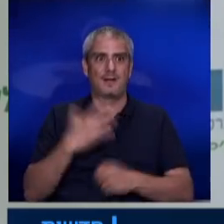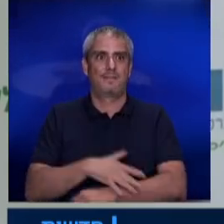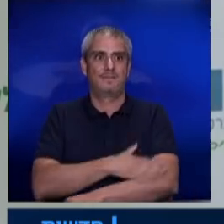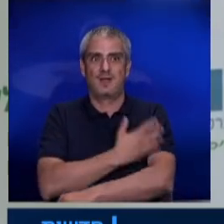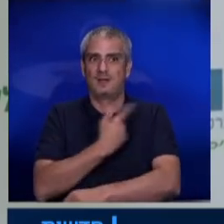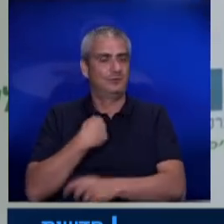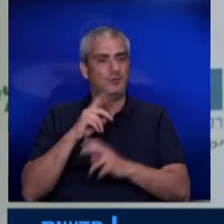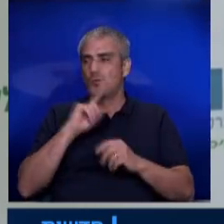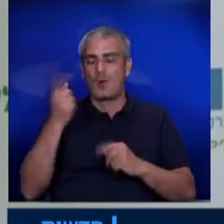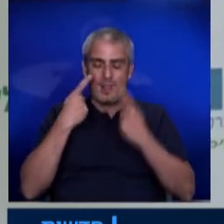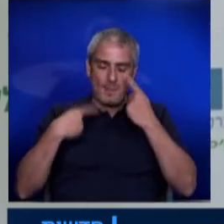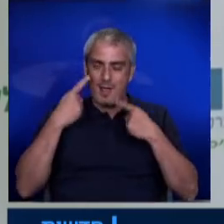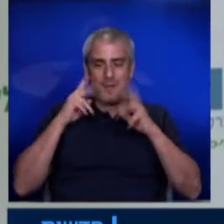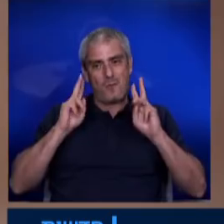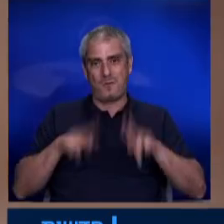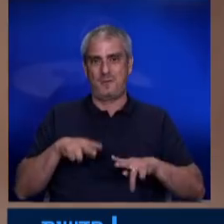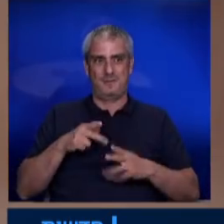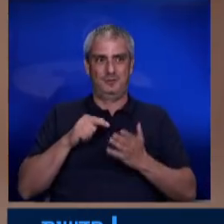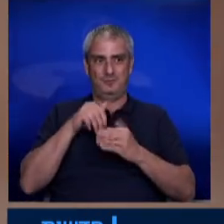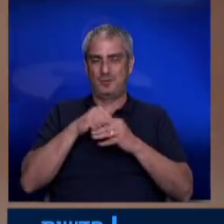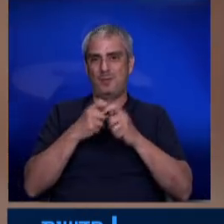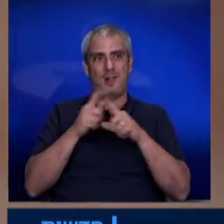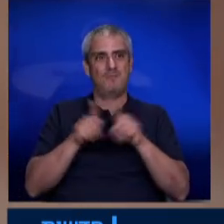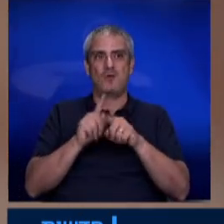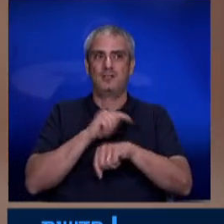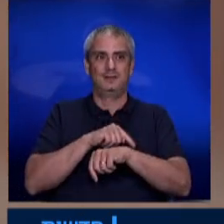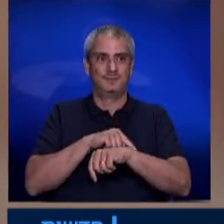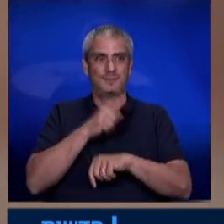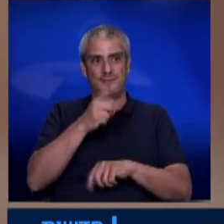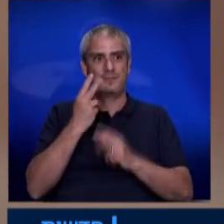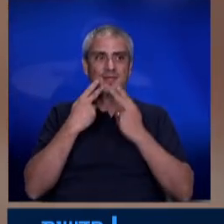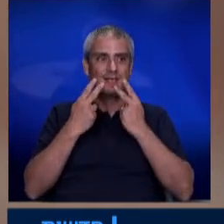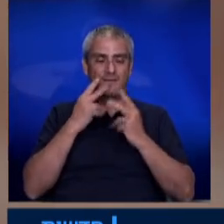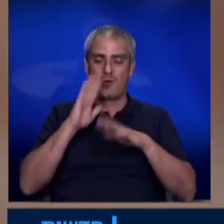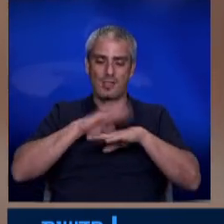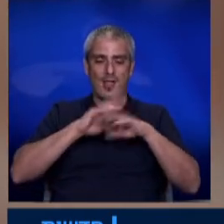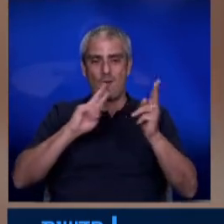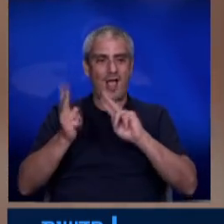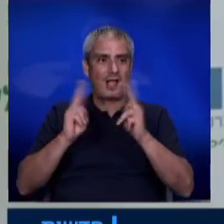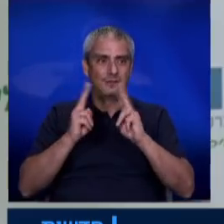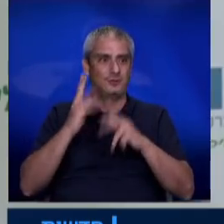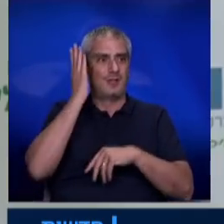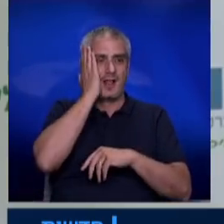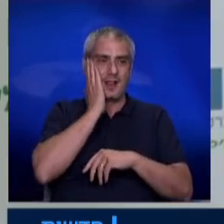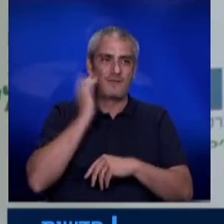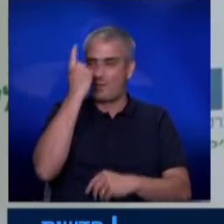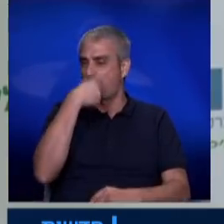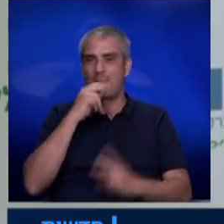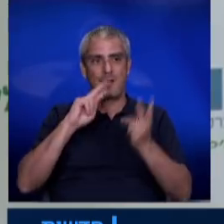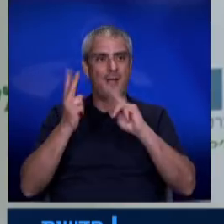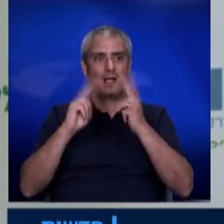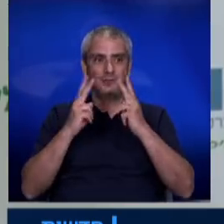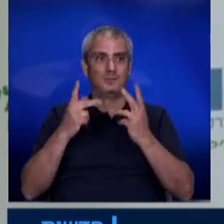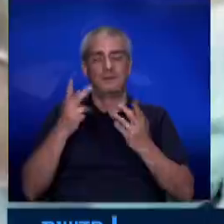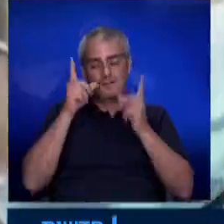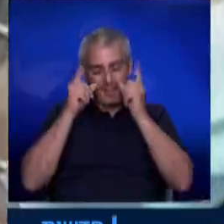יבשה במחלקה באותו הזמן. הן הגיבו, הן נגעו זו בזו, ליטפו את הפנים זו של זו, ונרדמו בשלווה